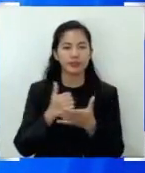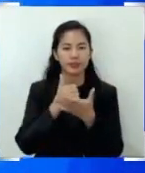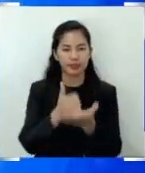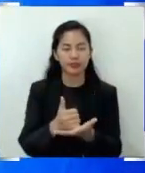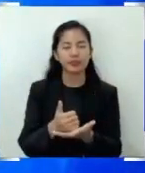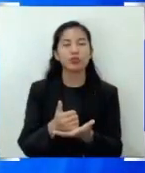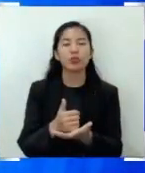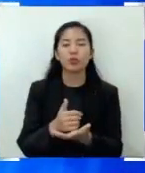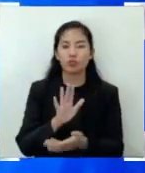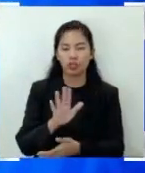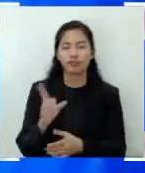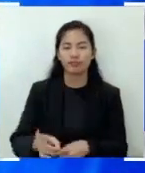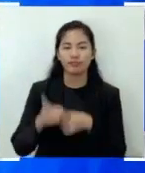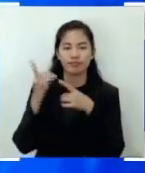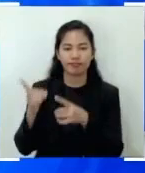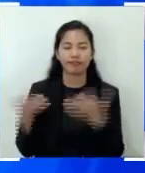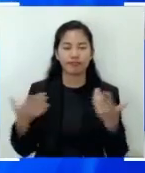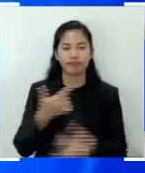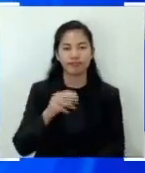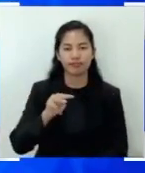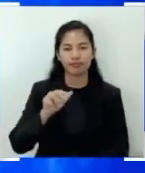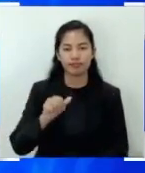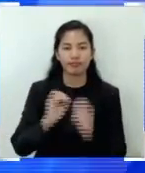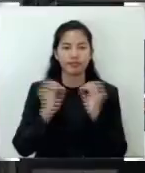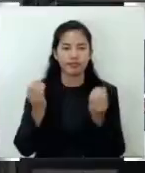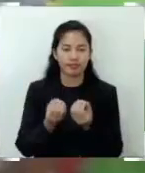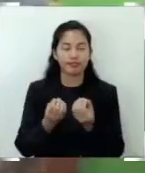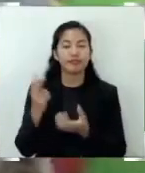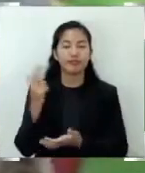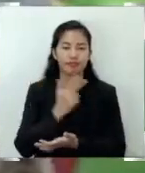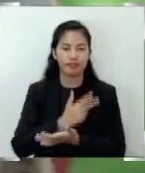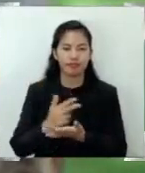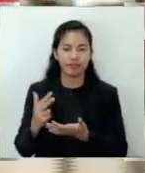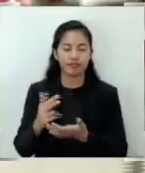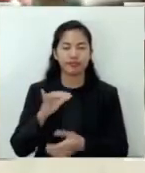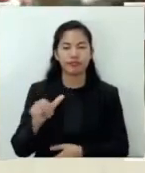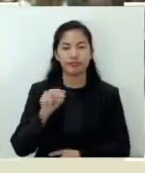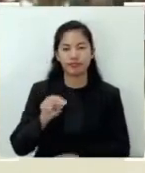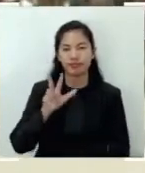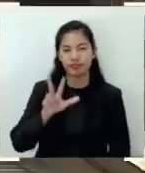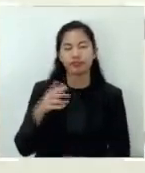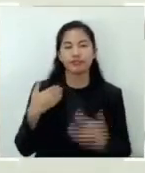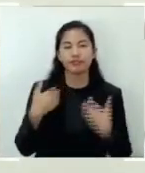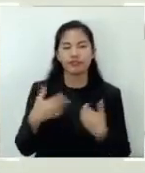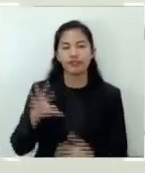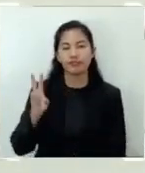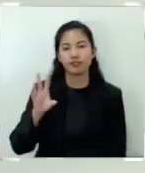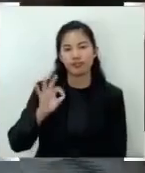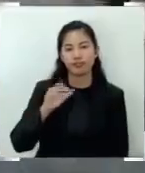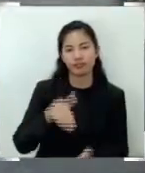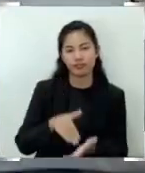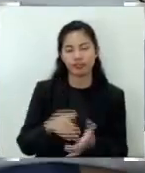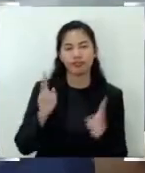sa GMA Kapuso Foundation sa loob lang ng tatlong linggo. As of January 3, mahit 69,000 na individual mula sa